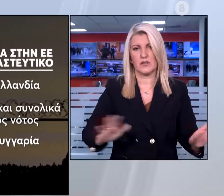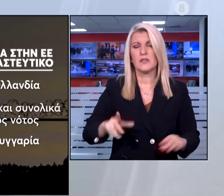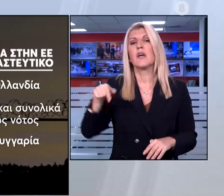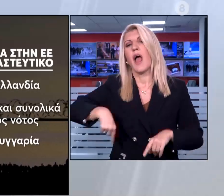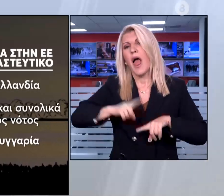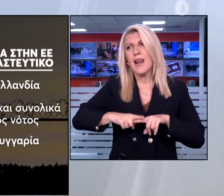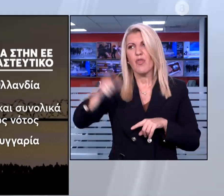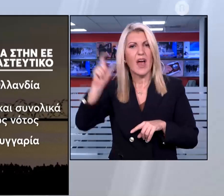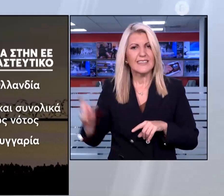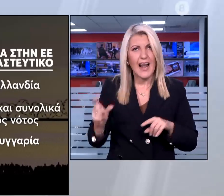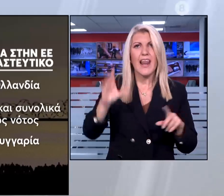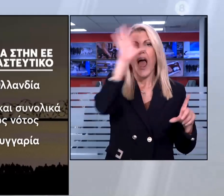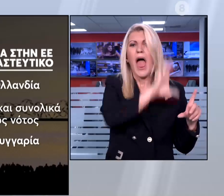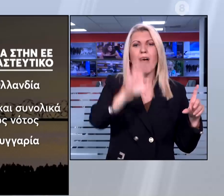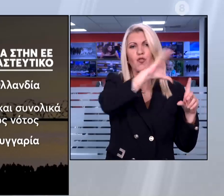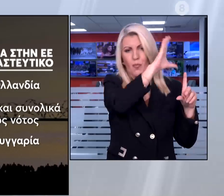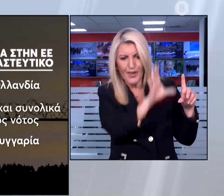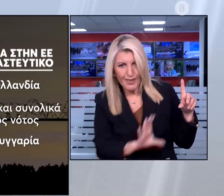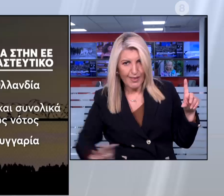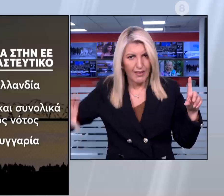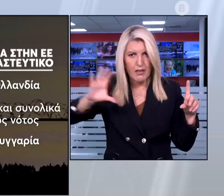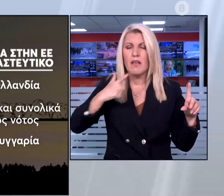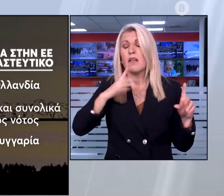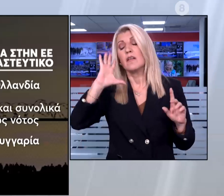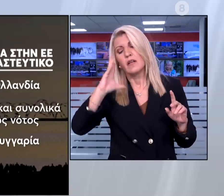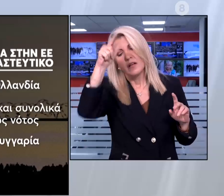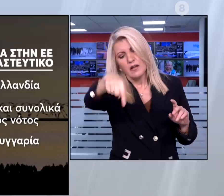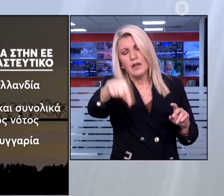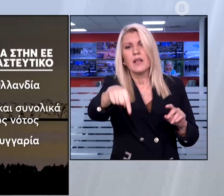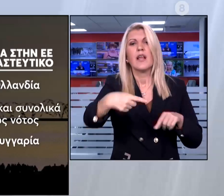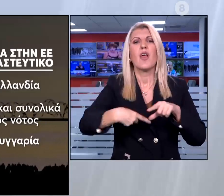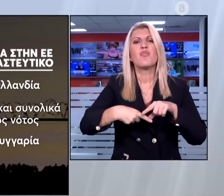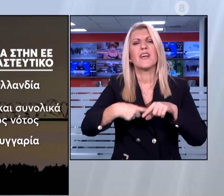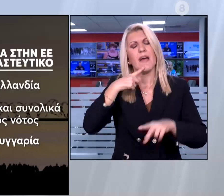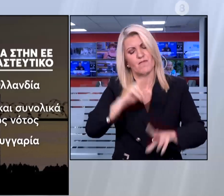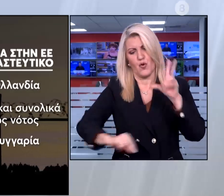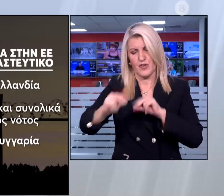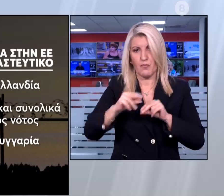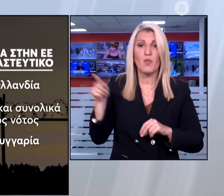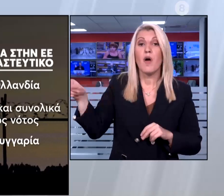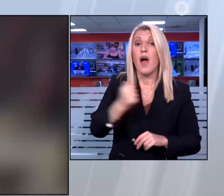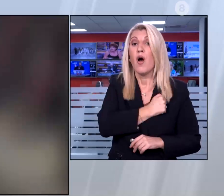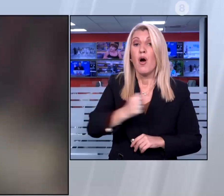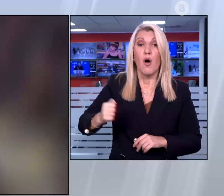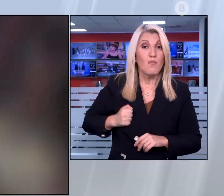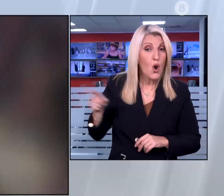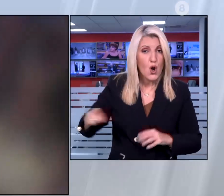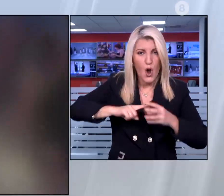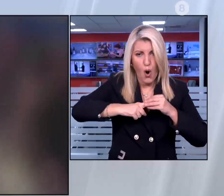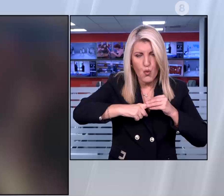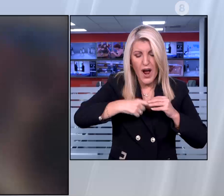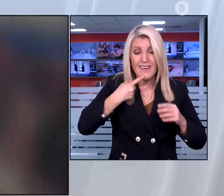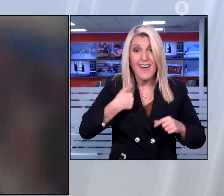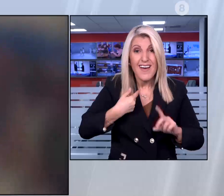Νότος, που θέλει οι αποφάσεις να ληφθούν στη σύνοδο του Δεκεμβρίου. Το τρίτο είναι η Πολωνία και η Ουγγαρία, που λένε όχι σε όλα. Δεν θέλουν να σεβαστούν καμία ευρωπαϊκή συμφωνία